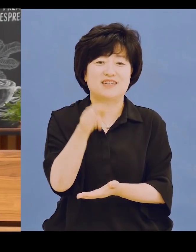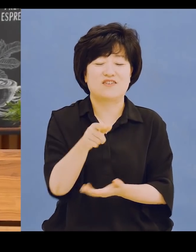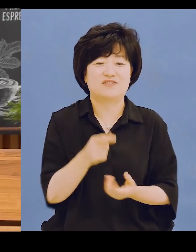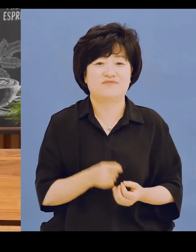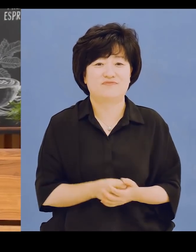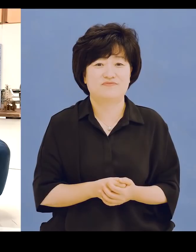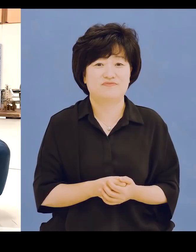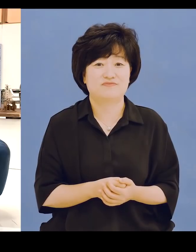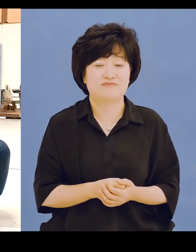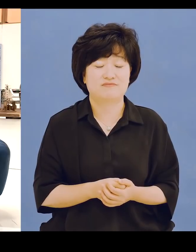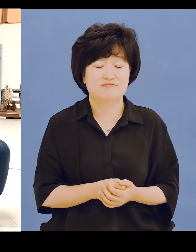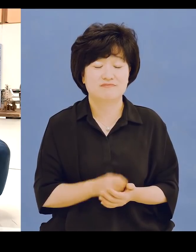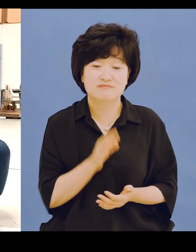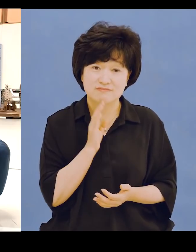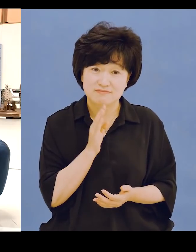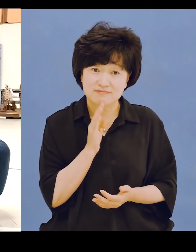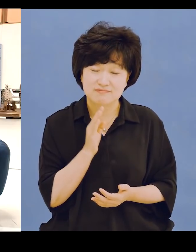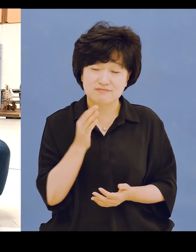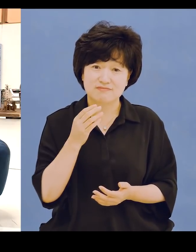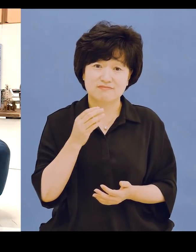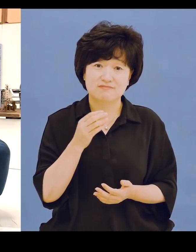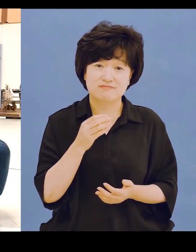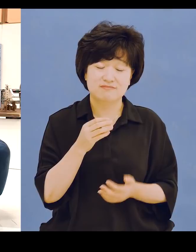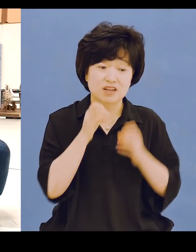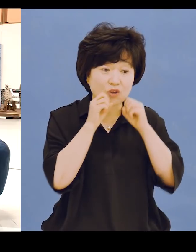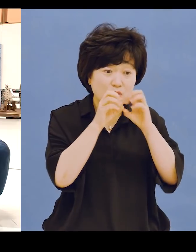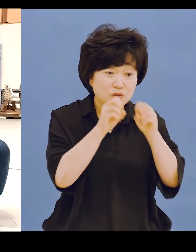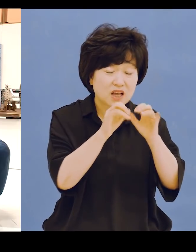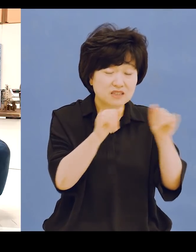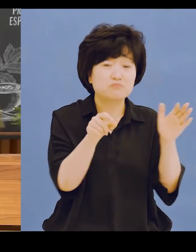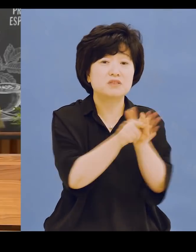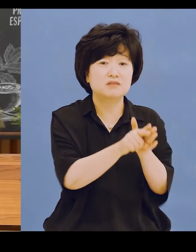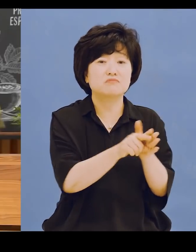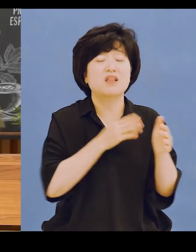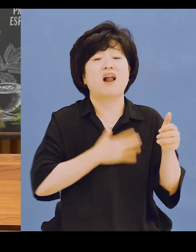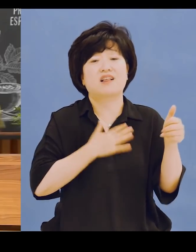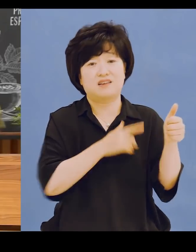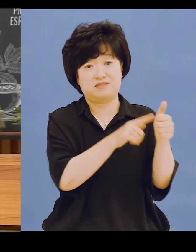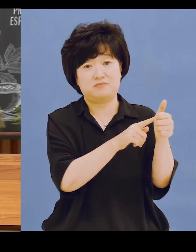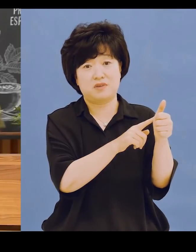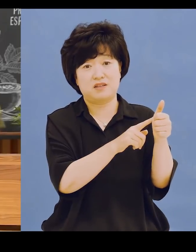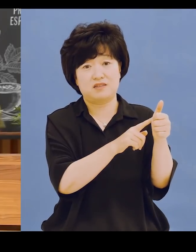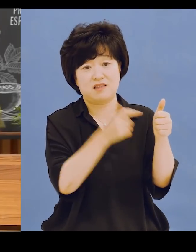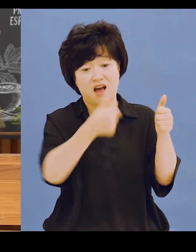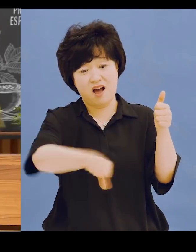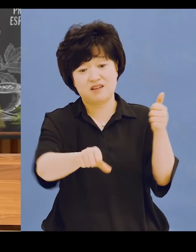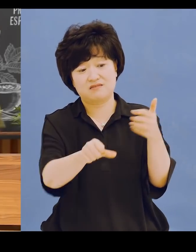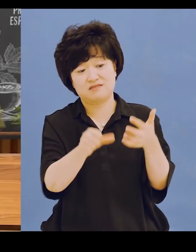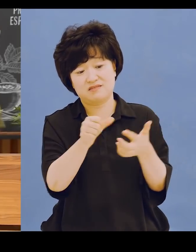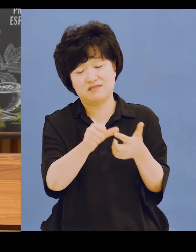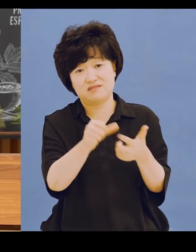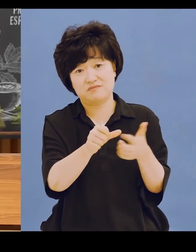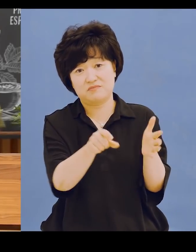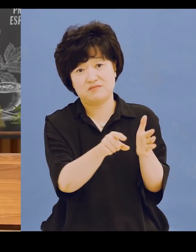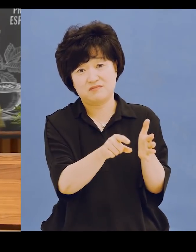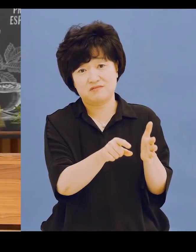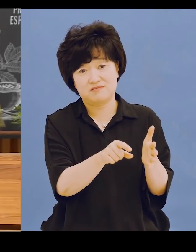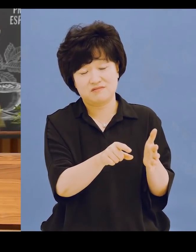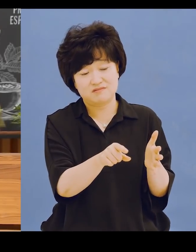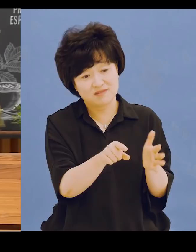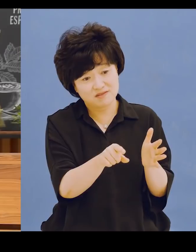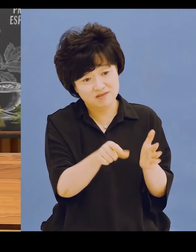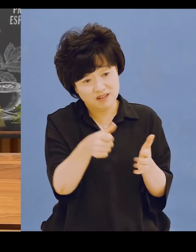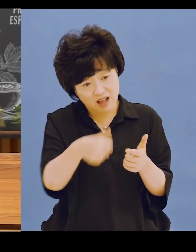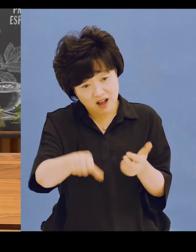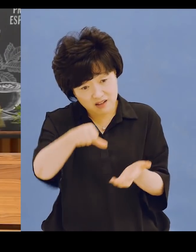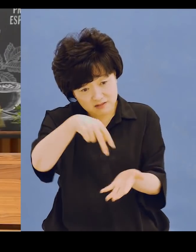그 이렇게 전하시고 그 메시지랑 지금 선교사님의 믿음을 알겠지만 그 자녀 저는 이제 아버지가 목회자시다 보니까 예. 그